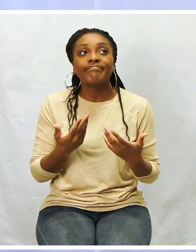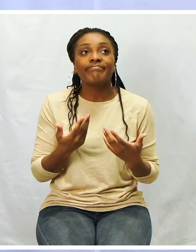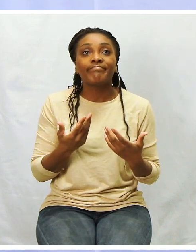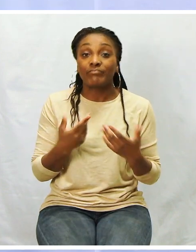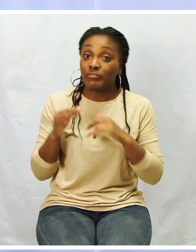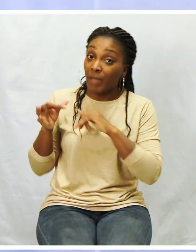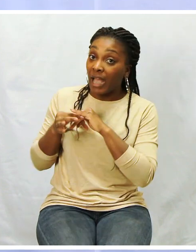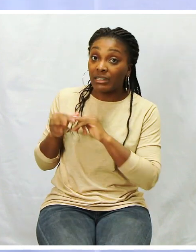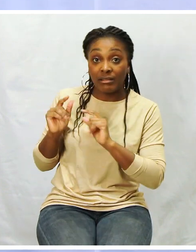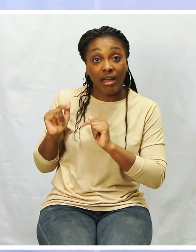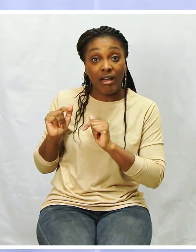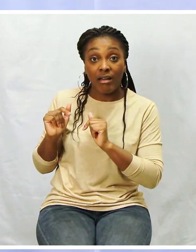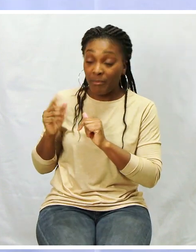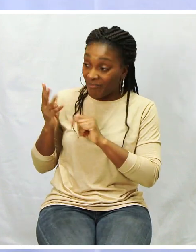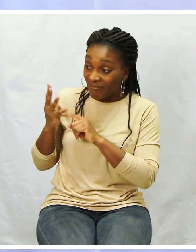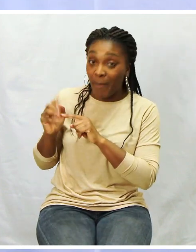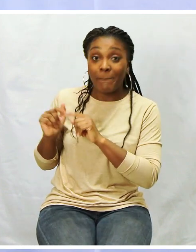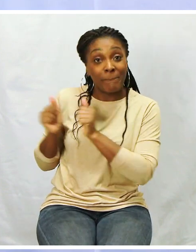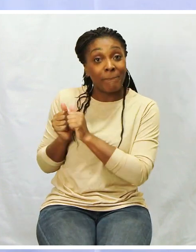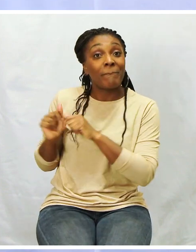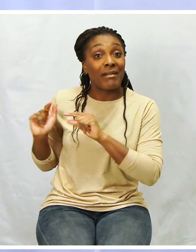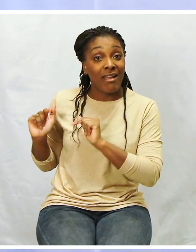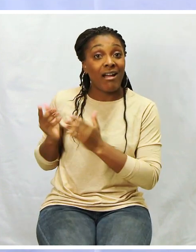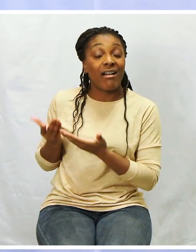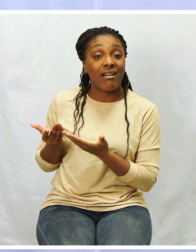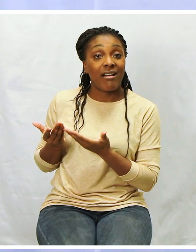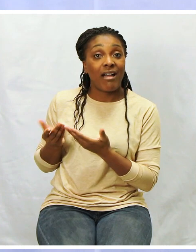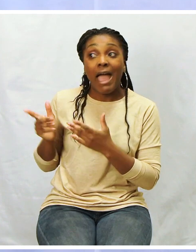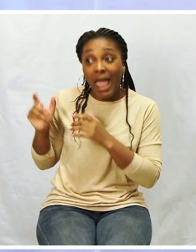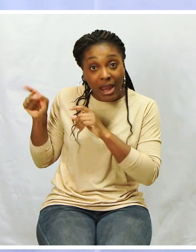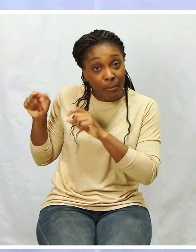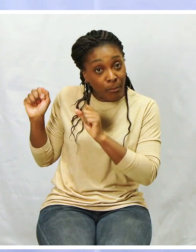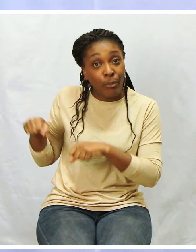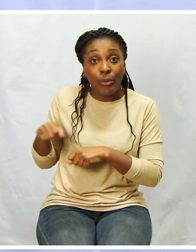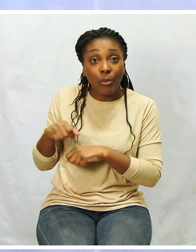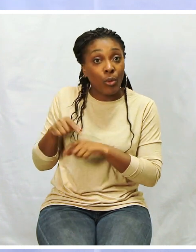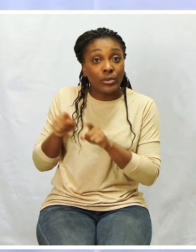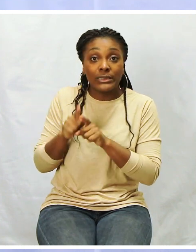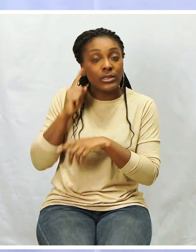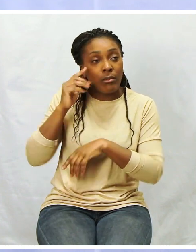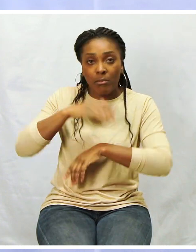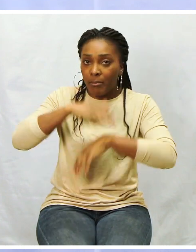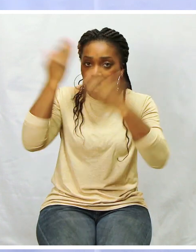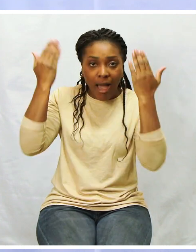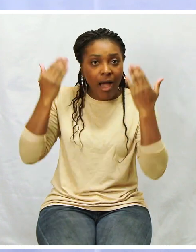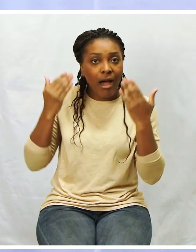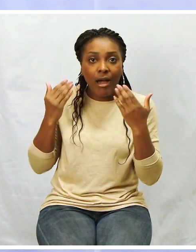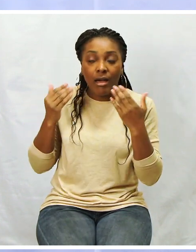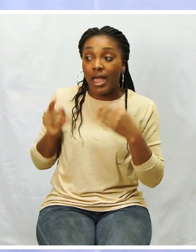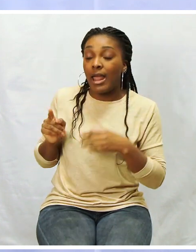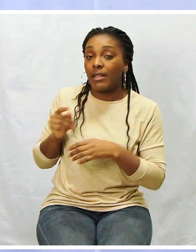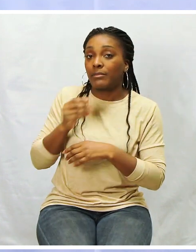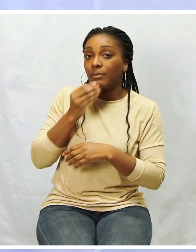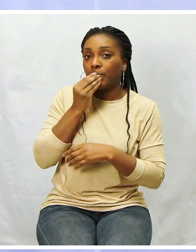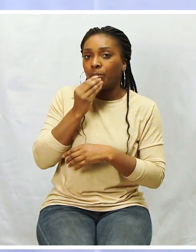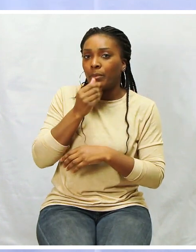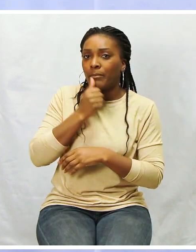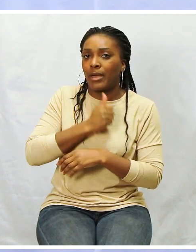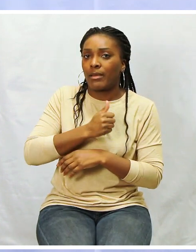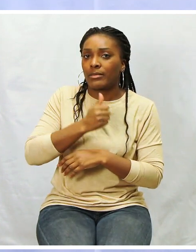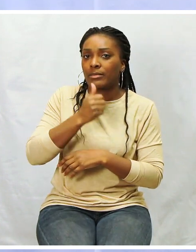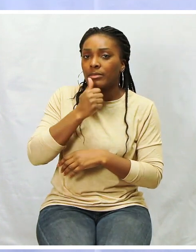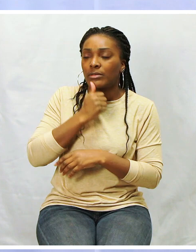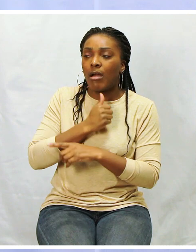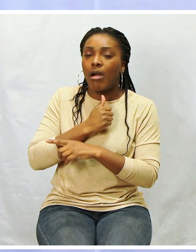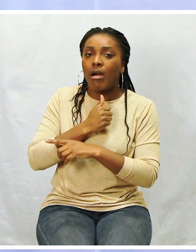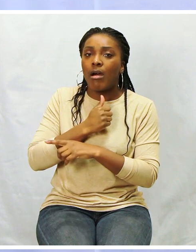marié, et mon épouse était là et elle aurait très bien pu craquer aussi, comme ça arrive parfois. Mais elle a eu la bonne attitude avec moi. Je sais qu'elle a été